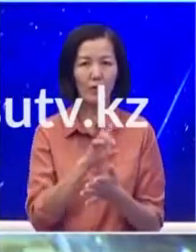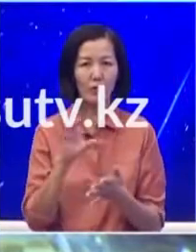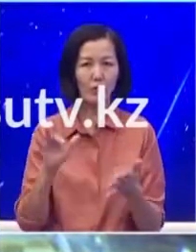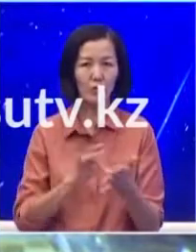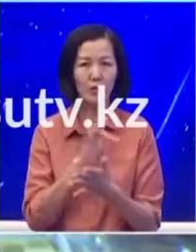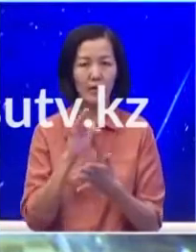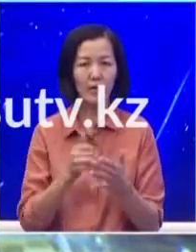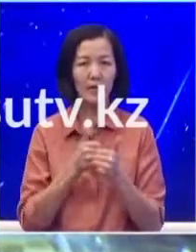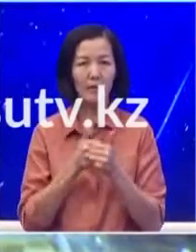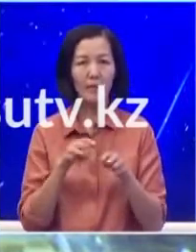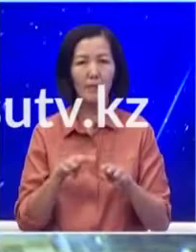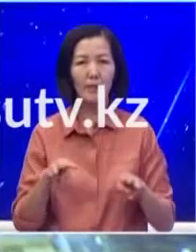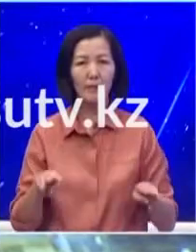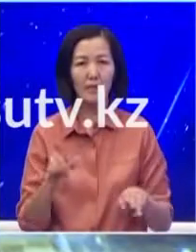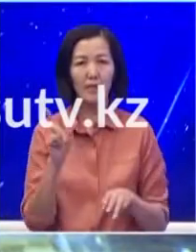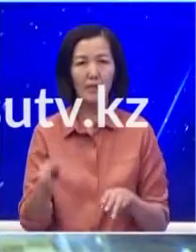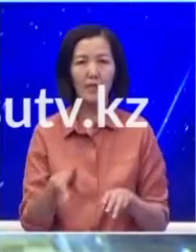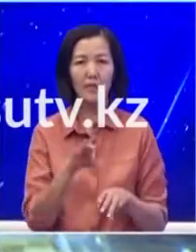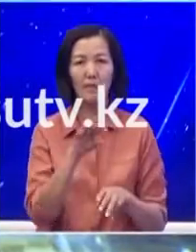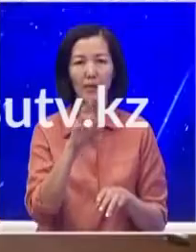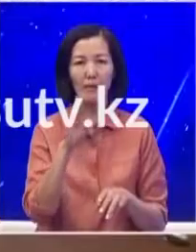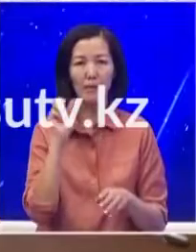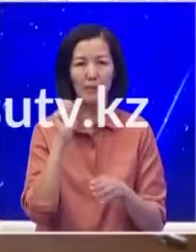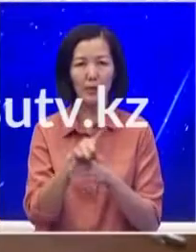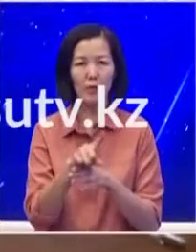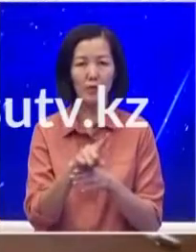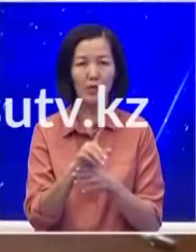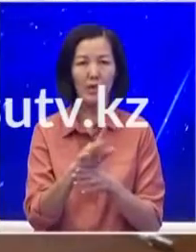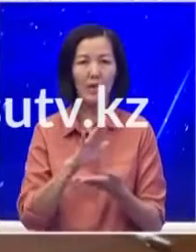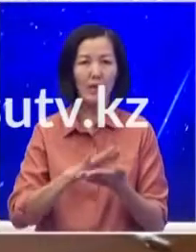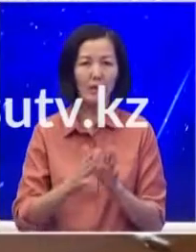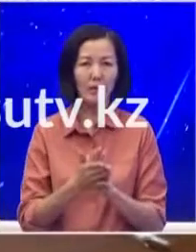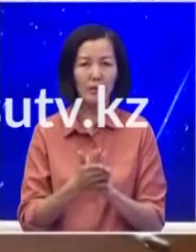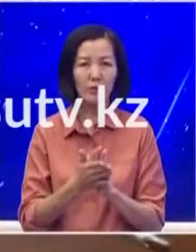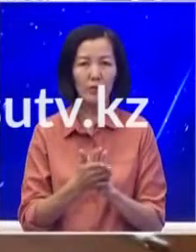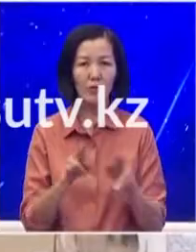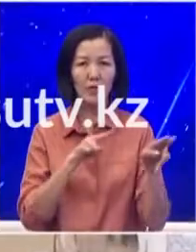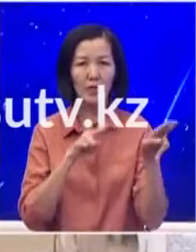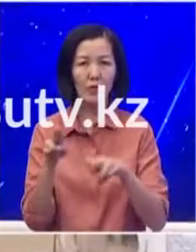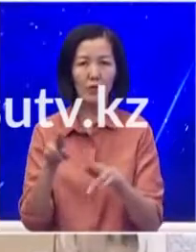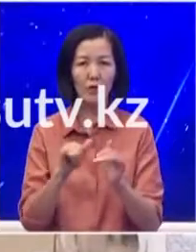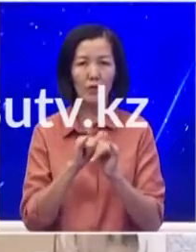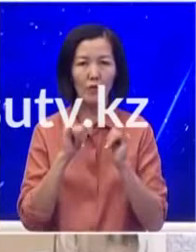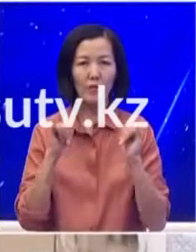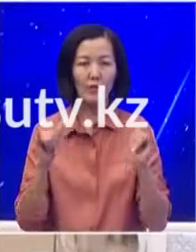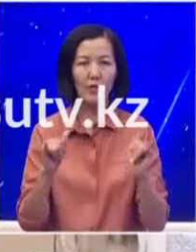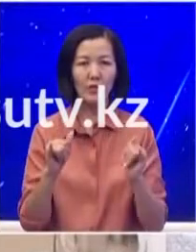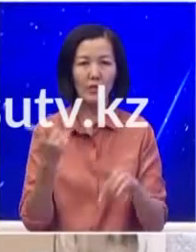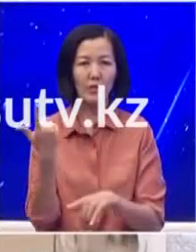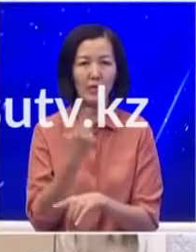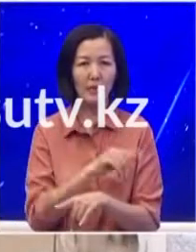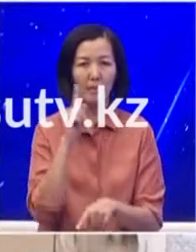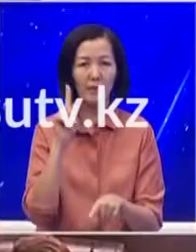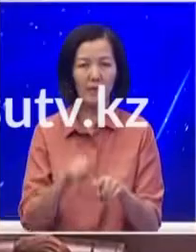Нур-Султан. Премьер-министр Республики Казахстан Аскар Мамин поручил держать санитарно-эпидемиологическую ситуацию на контроле и увеличить